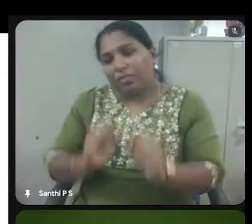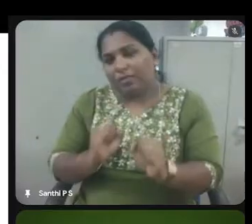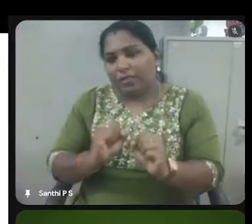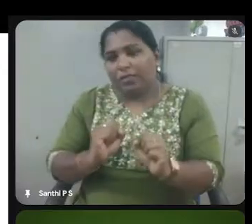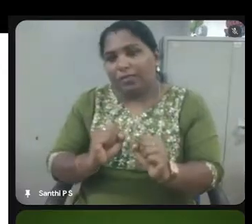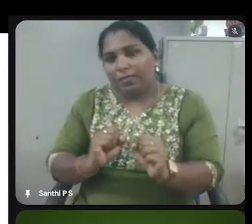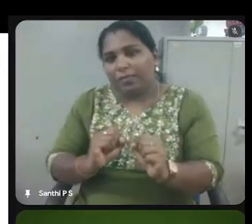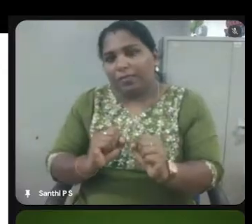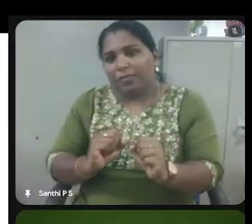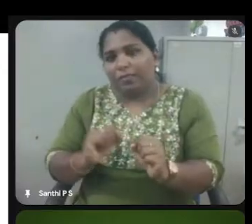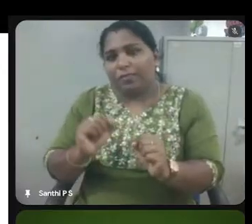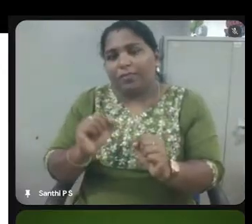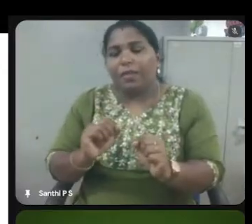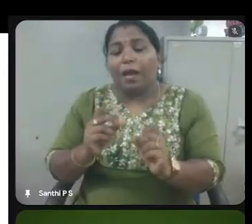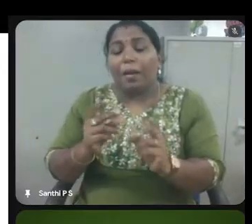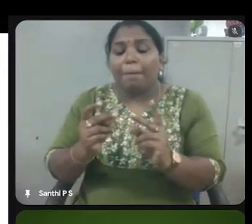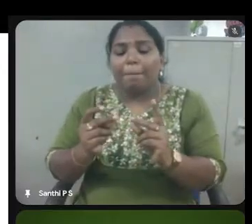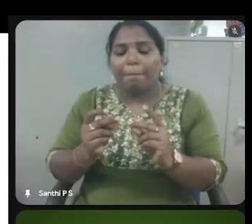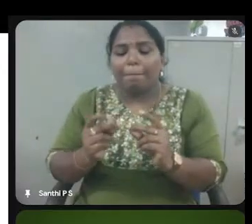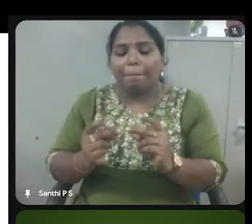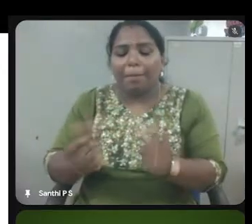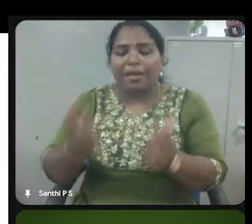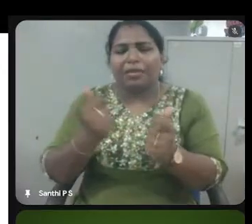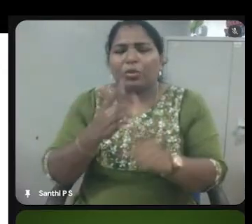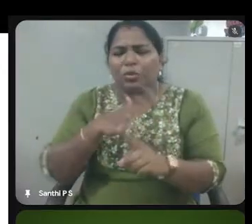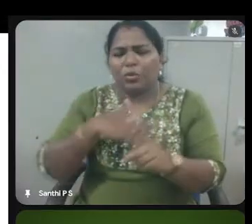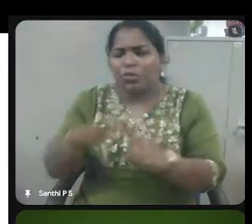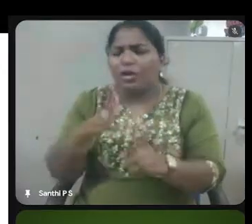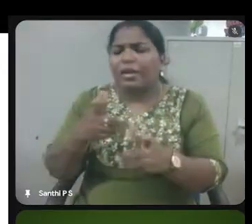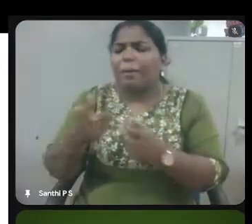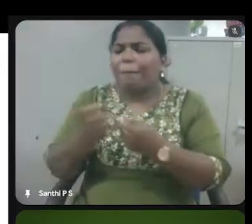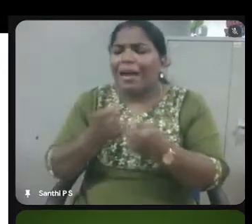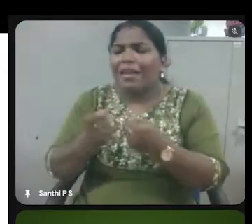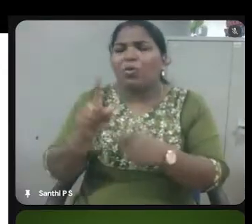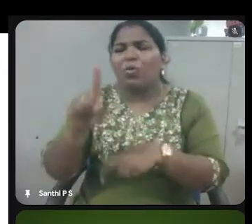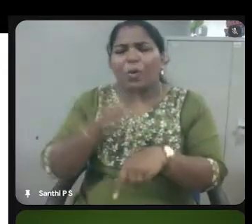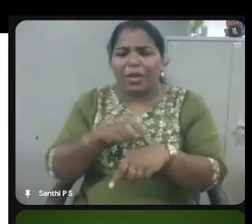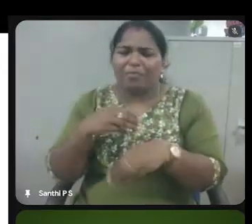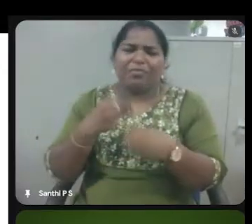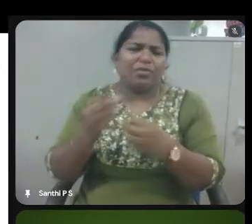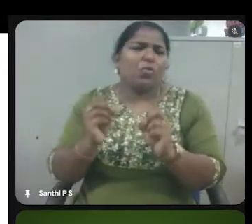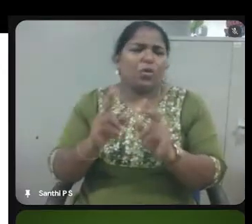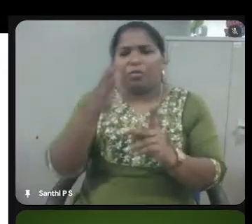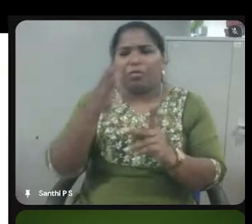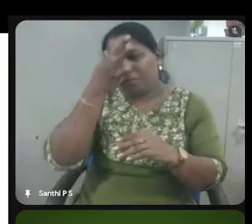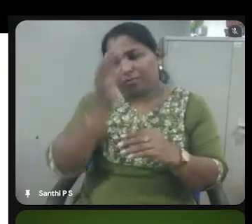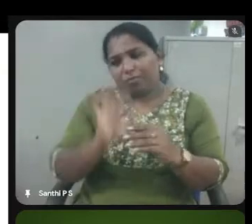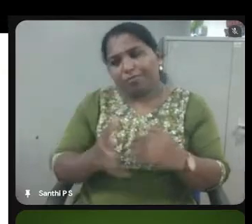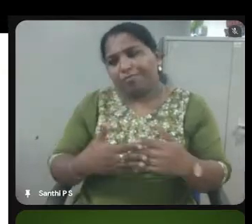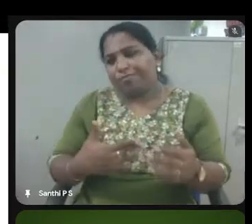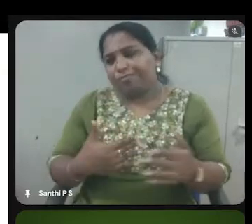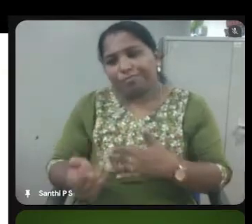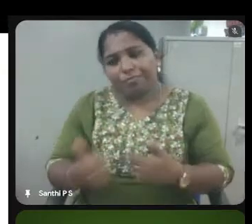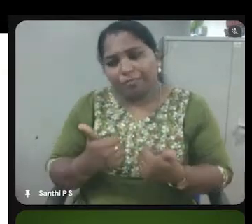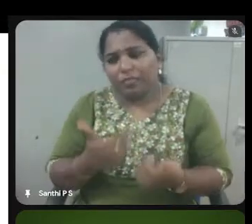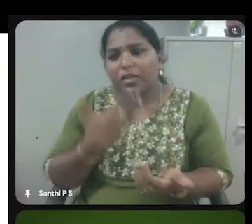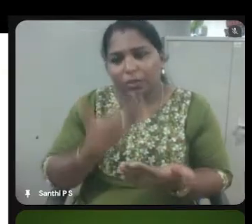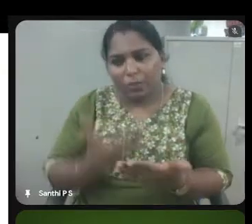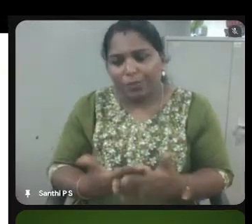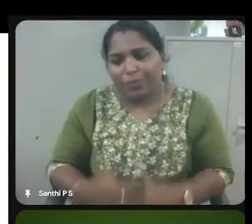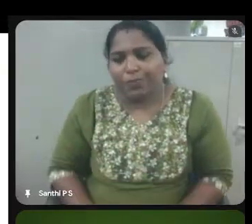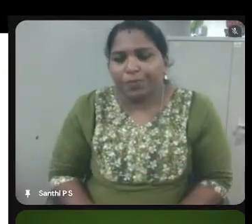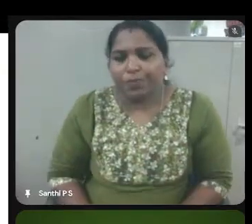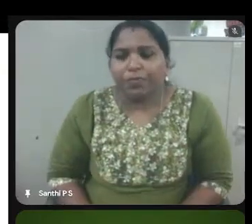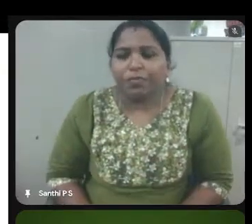അല്ലാതെ നമുക്കിപ്പോ പെട്ടെന്ന് ഒരു സിറ്റുവേഷൻ ഹാൻഡിൽ ചെയ്യാൻ വേണ്ടി ഒരു ദിവസം കൊടുത്തു എന്ന് വെച്ചിട്ട് അതൊരു പ്രശ്നമേ അല്ല. ഓക്കെ, താങ്ക് യു ഫോർ ദ ക്ലാരിറ്റി.